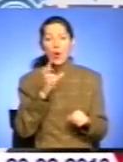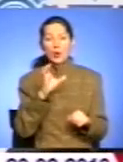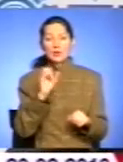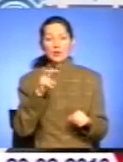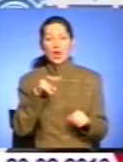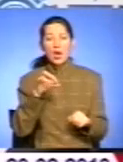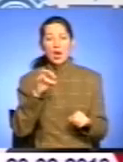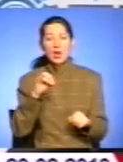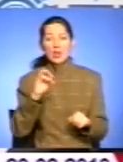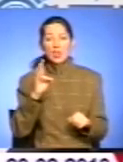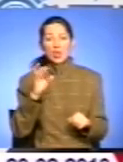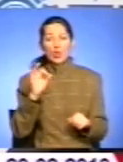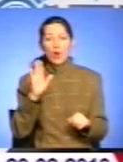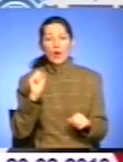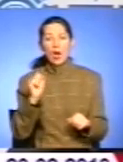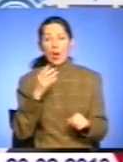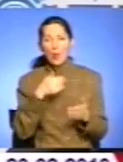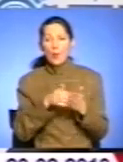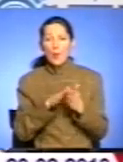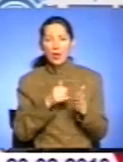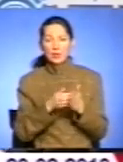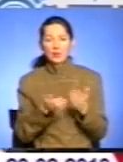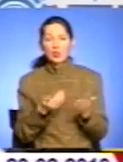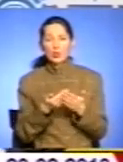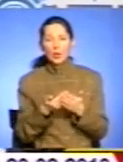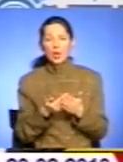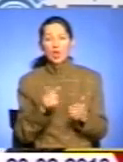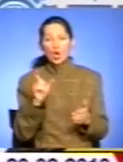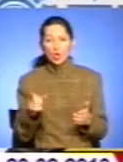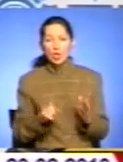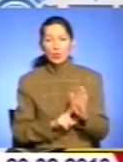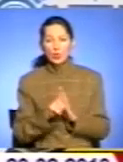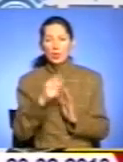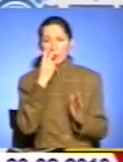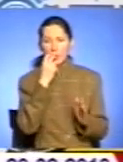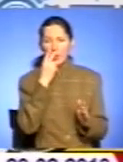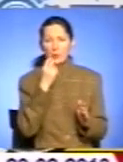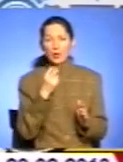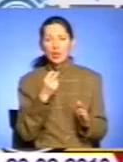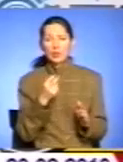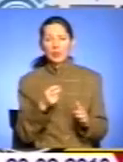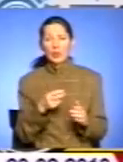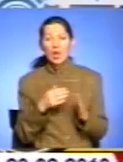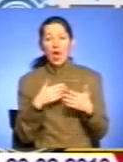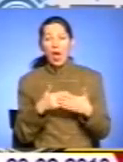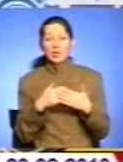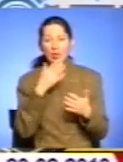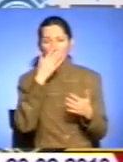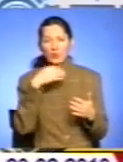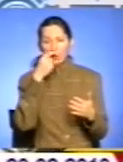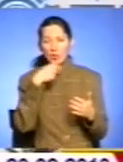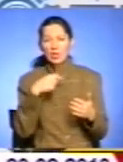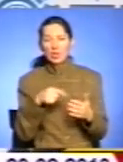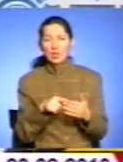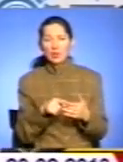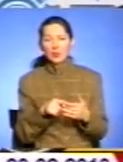Якщо, наприклад, у людини починається катаральне явище, активне виділення рідини